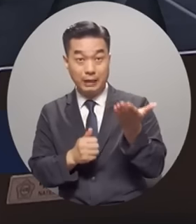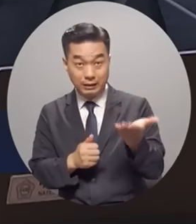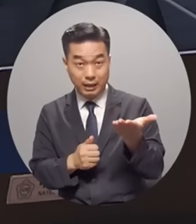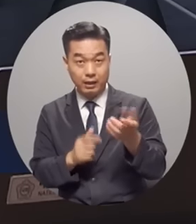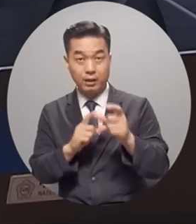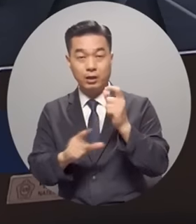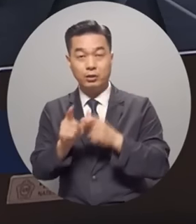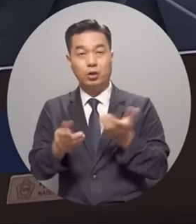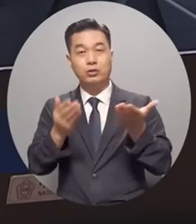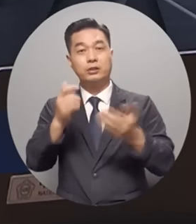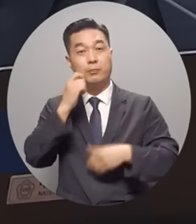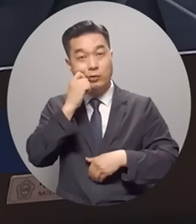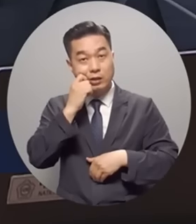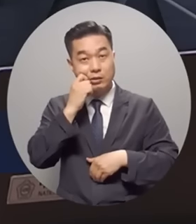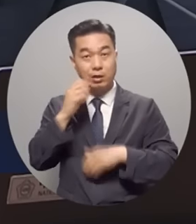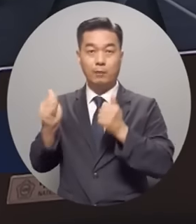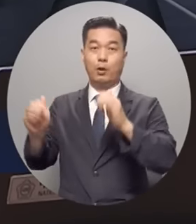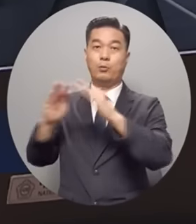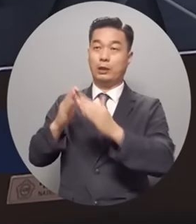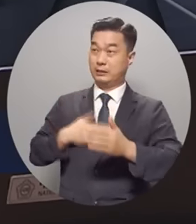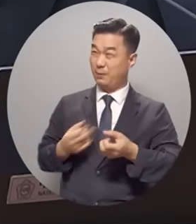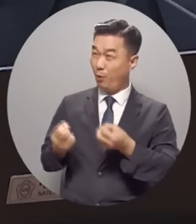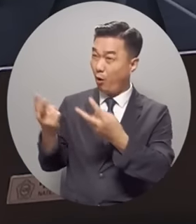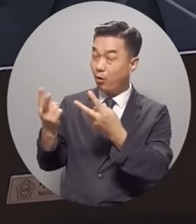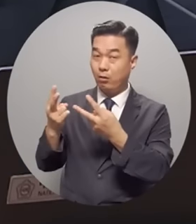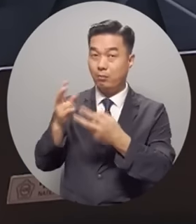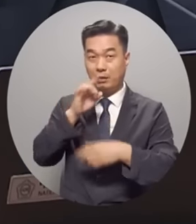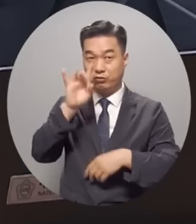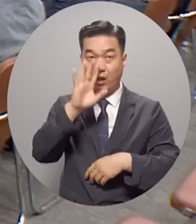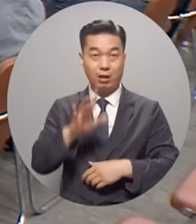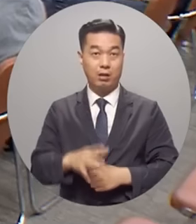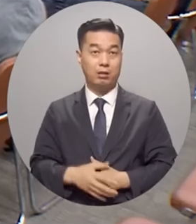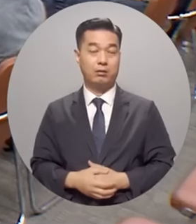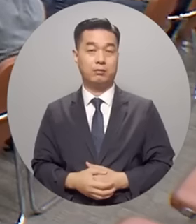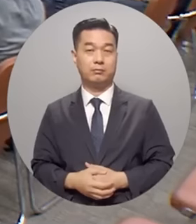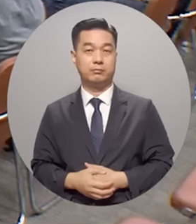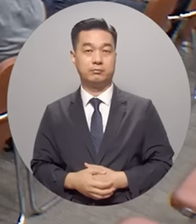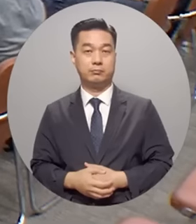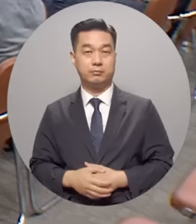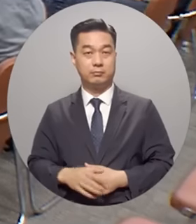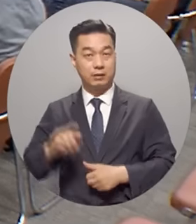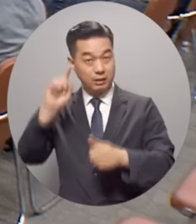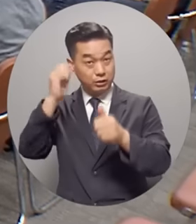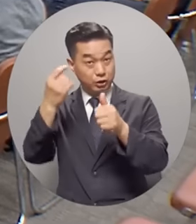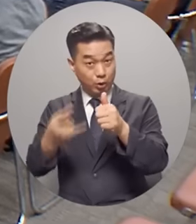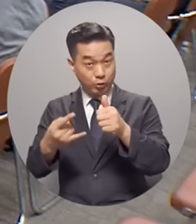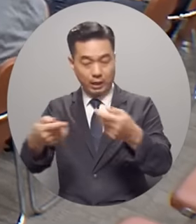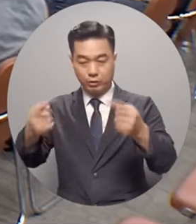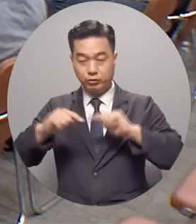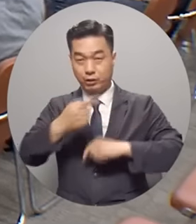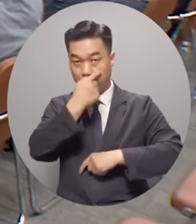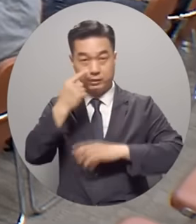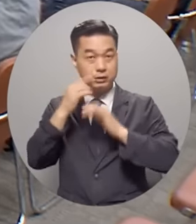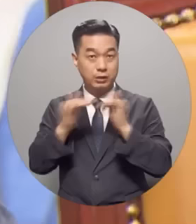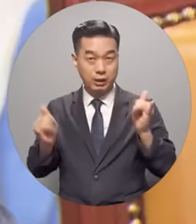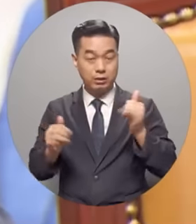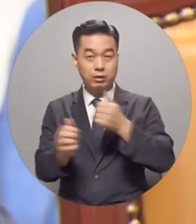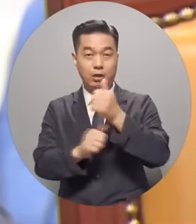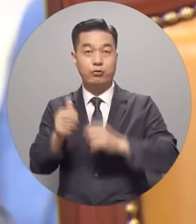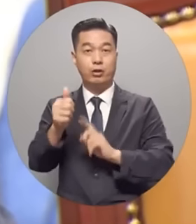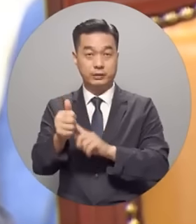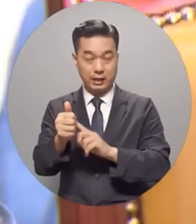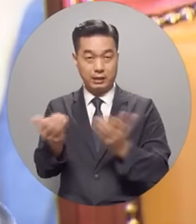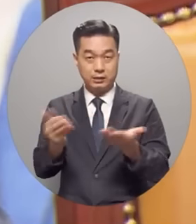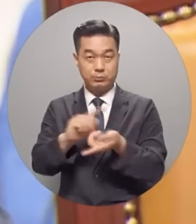의원님들한테도 못 드리는 걸 그걸 법원에 제가 보내겠습니까? 그러나 청문회에 출석한 증인은 위원장 직무대행인